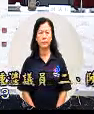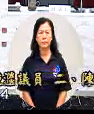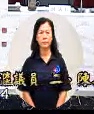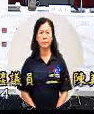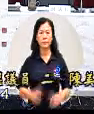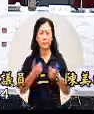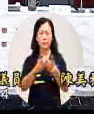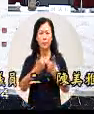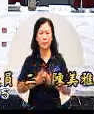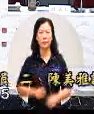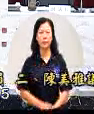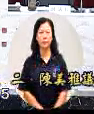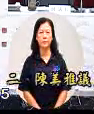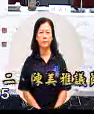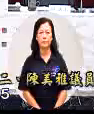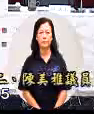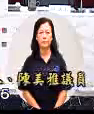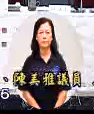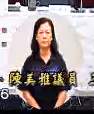开会哈，